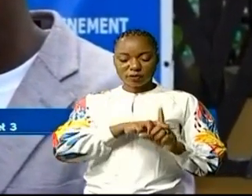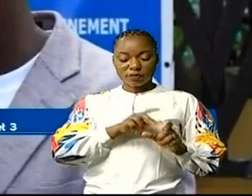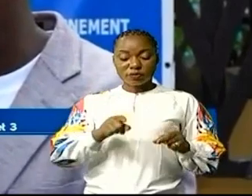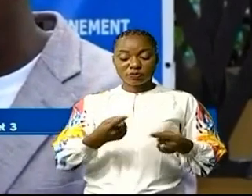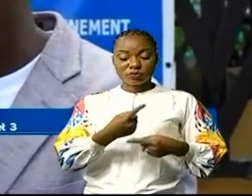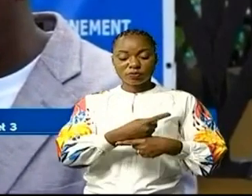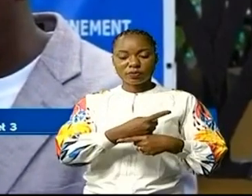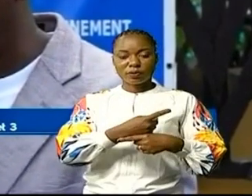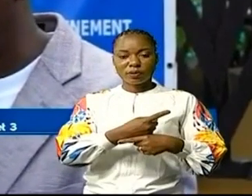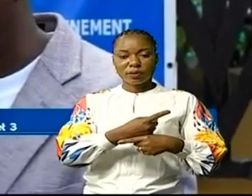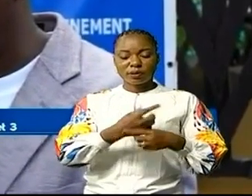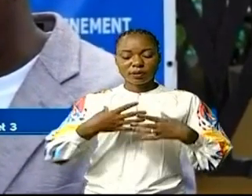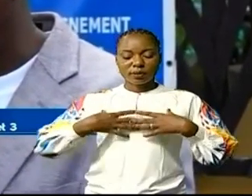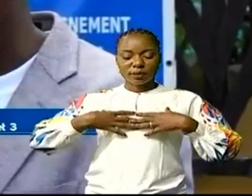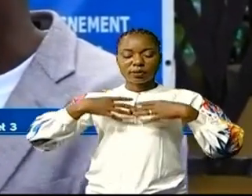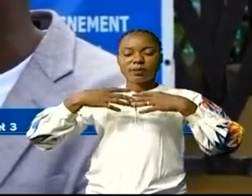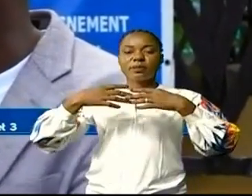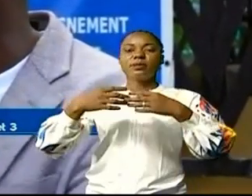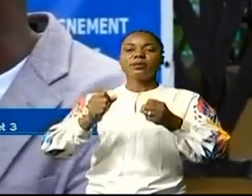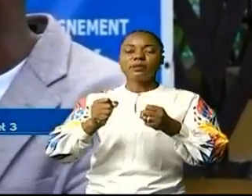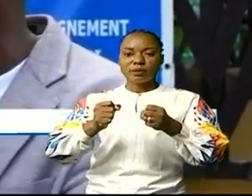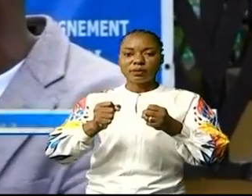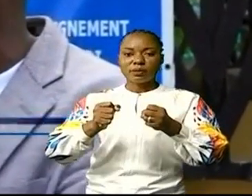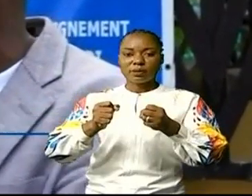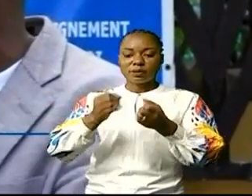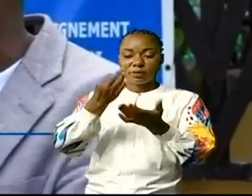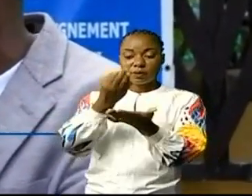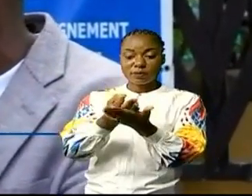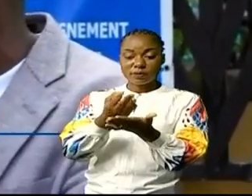c'est grâce à la ressource